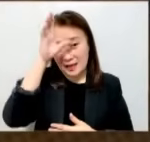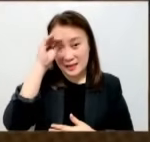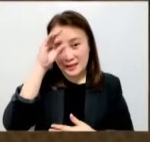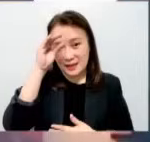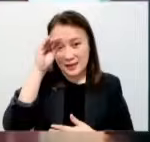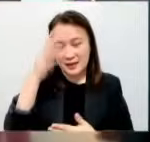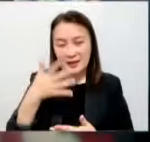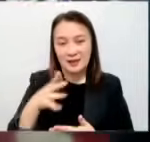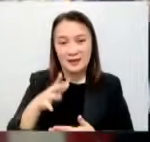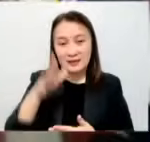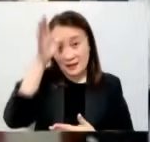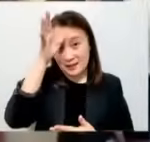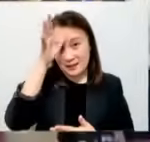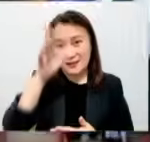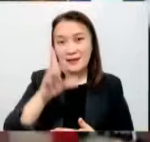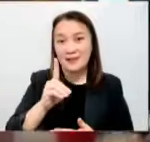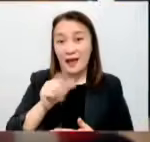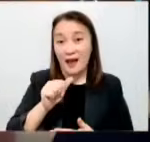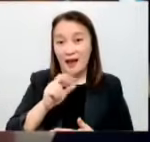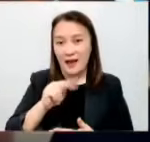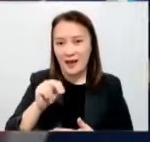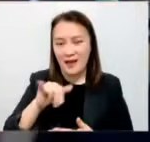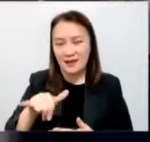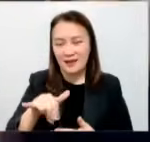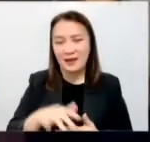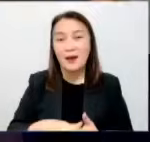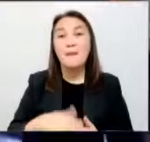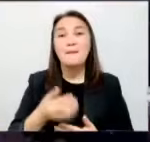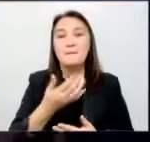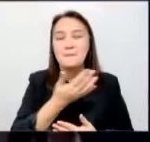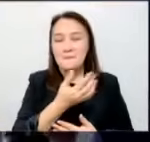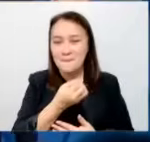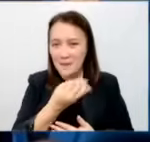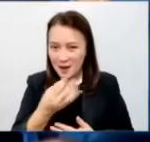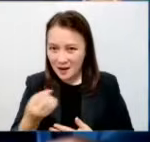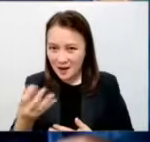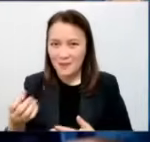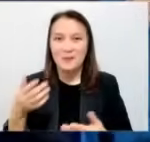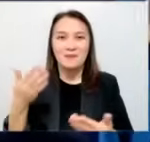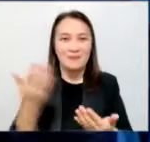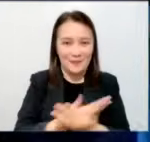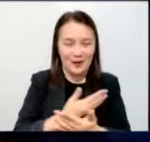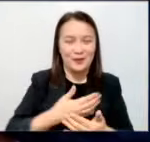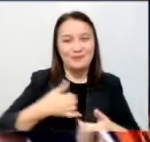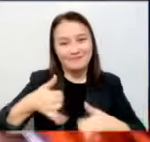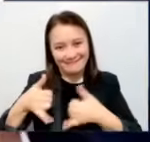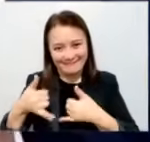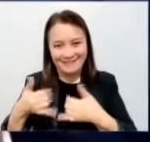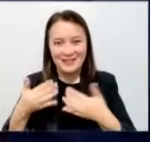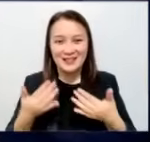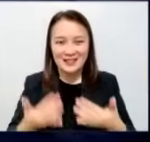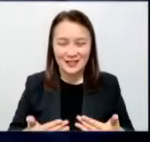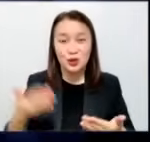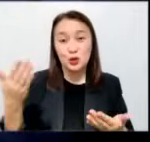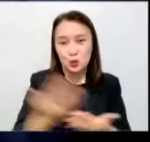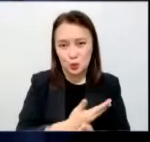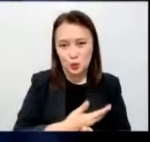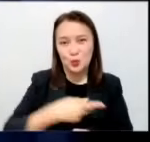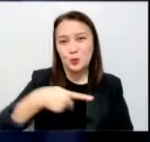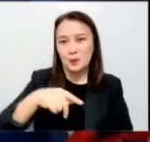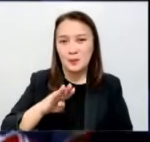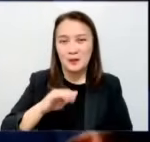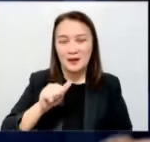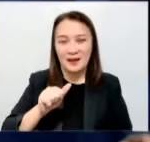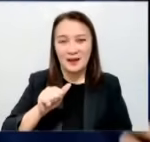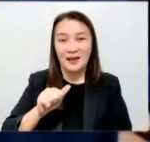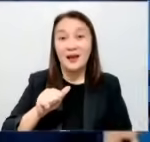Danny Ildefonso. Ilan lang sila sa aabangan ng fans sa pagbabalik ng PBA sa panibagong PBA season sa